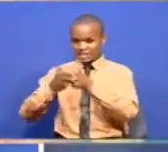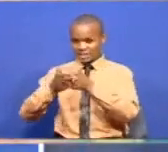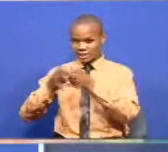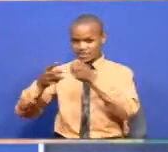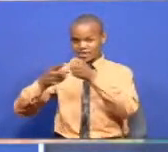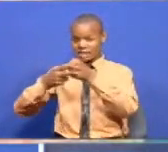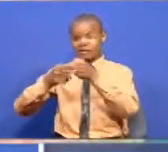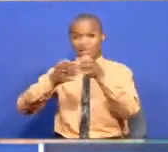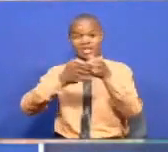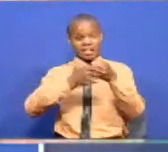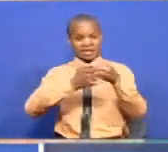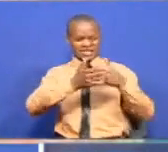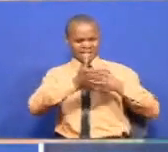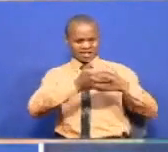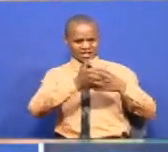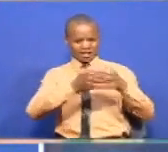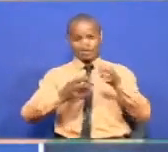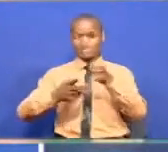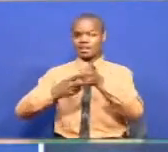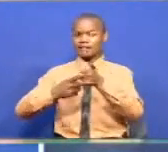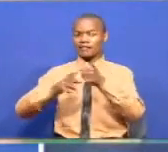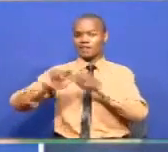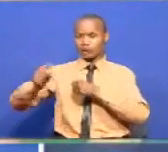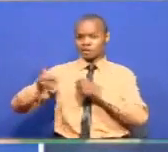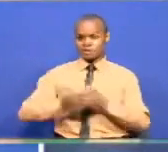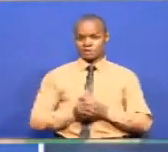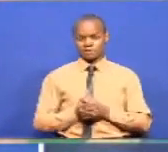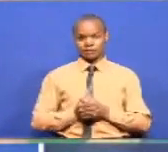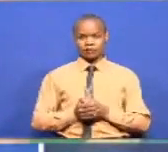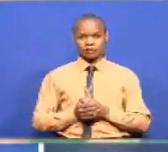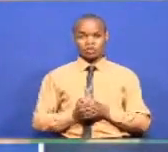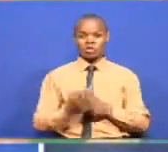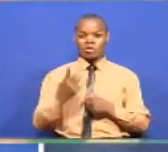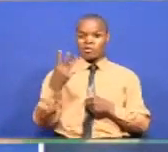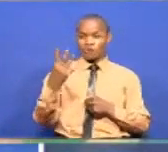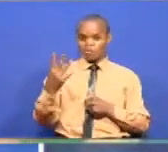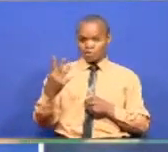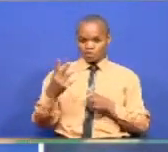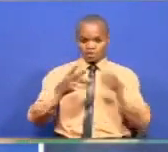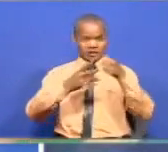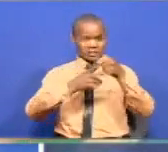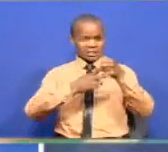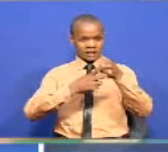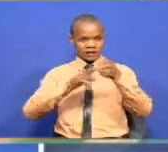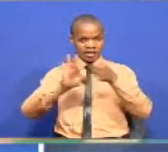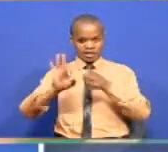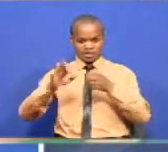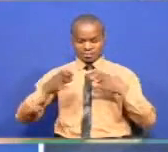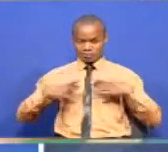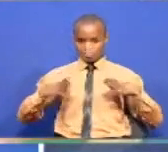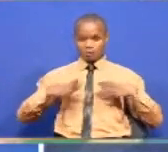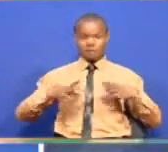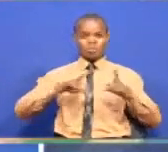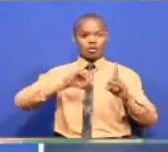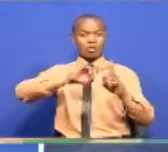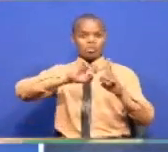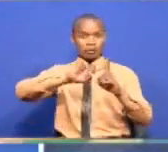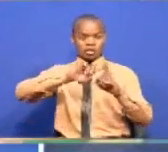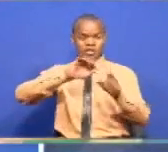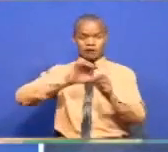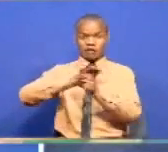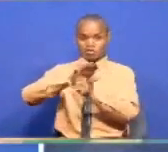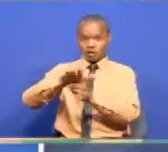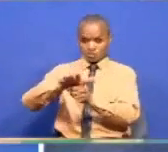6,979, nearly 7,000, a total of 473 people have tested positive